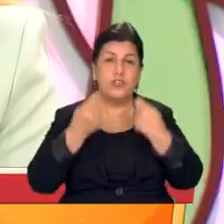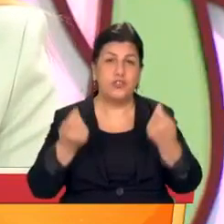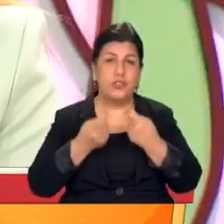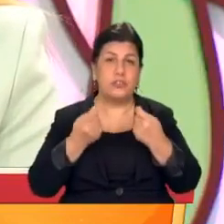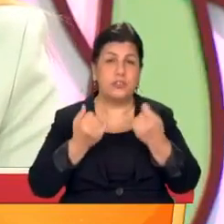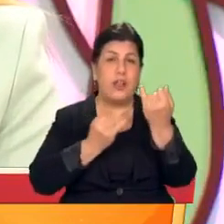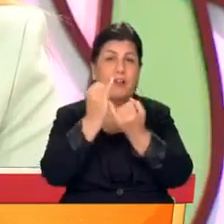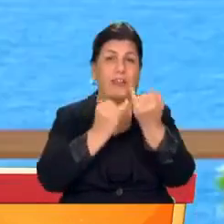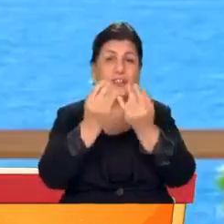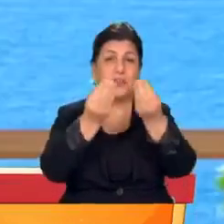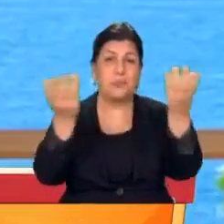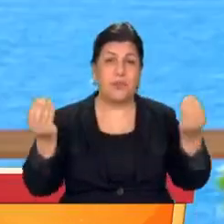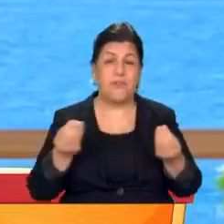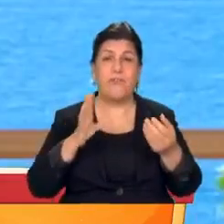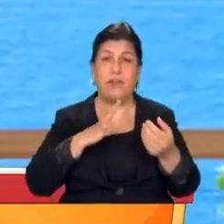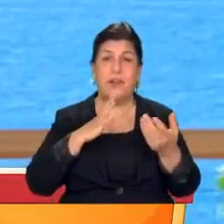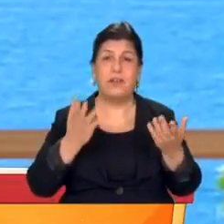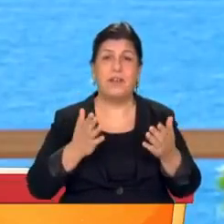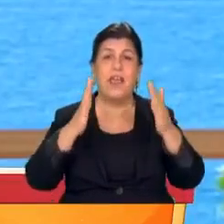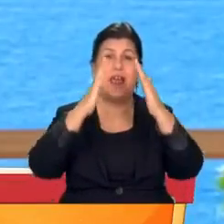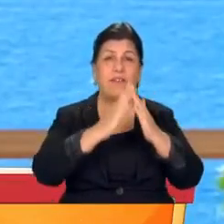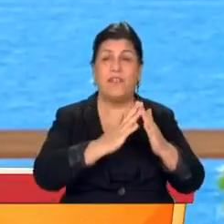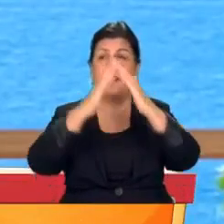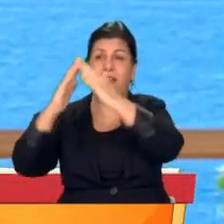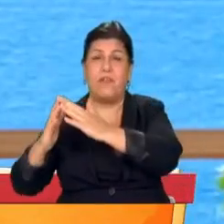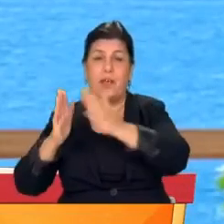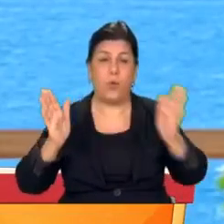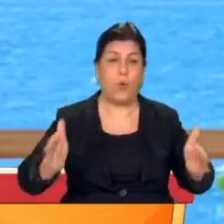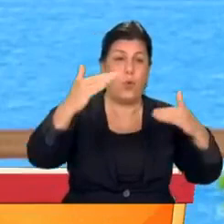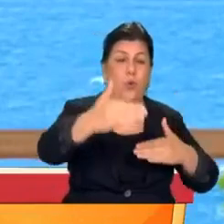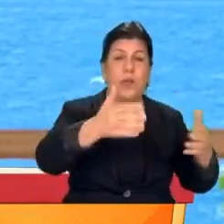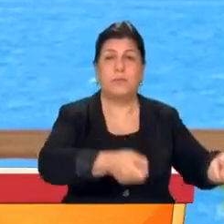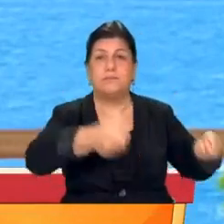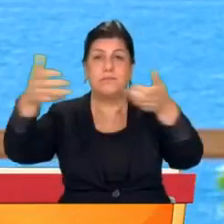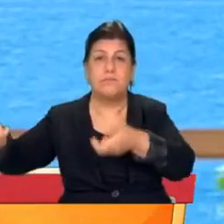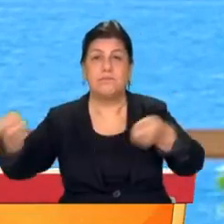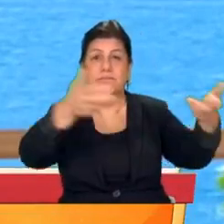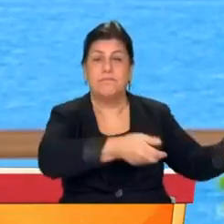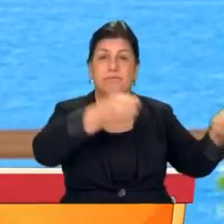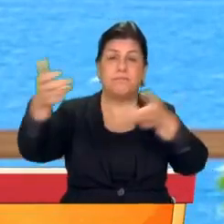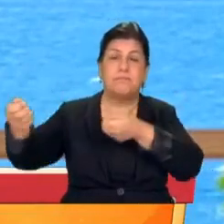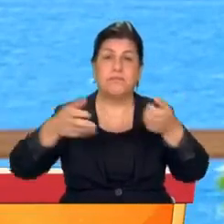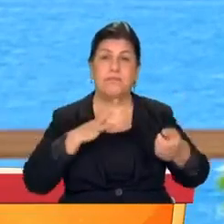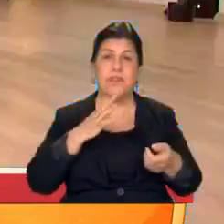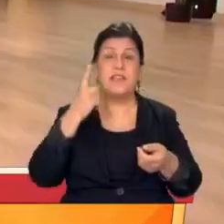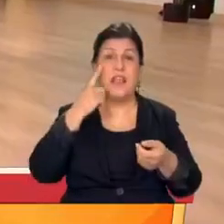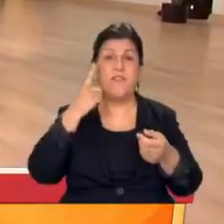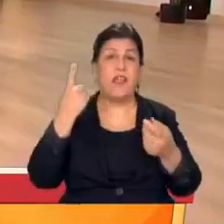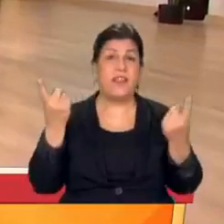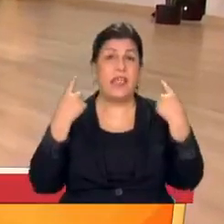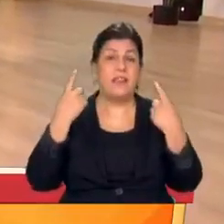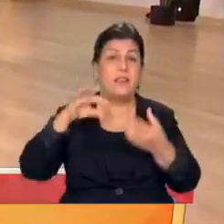evlerden evlere koli ve yine Devlet yetkililerimiz Bu